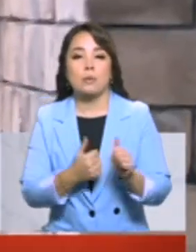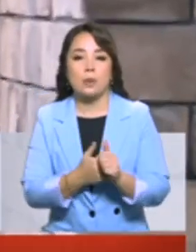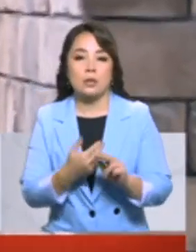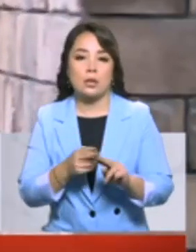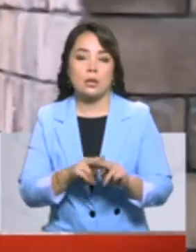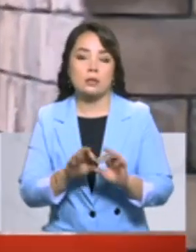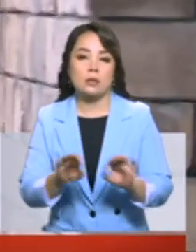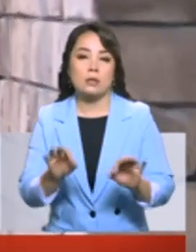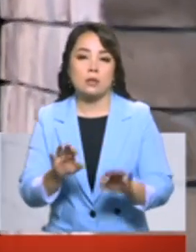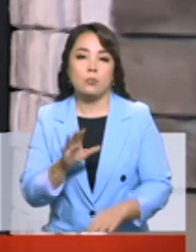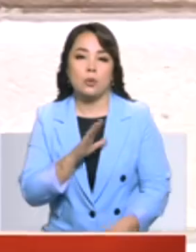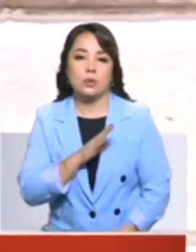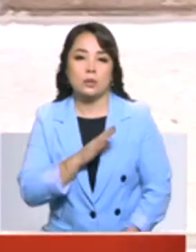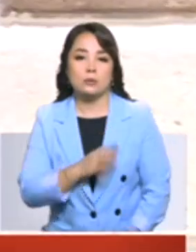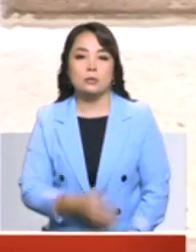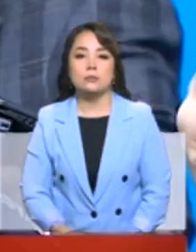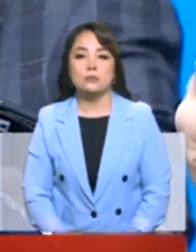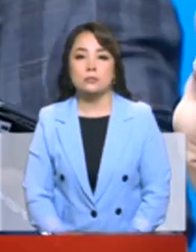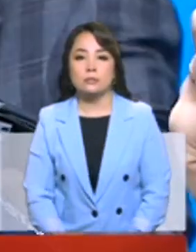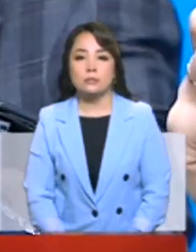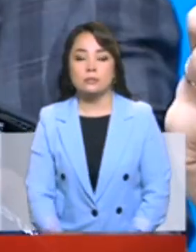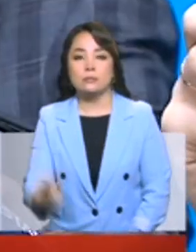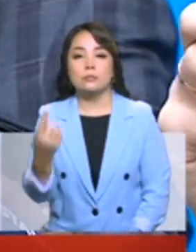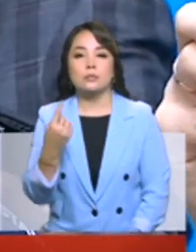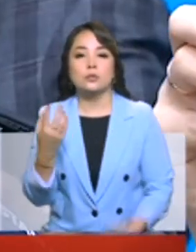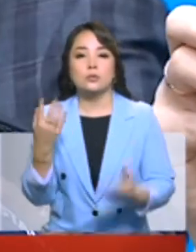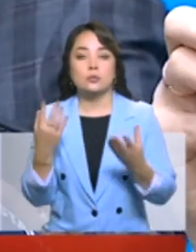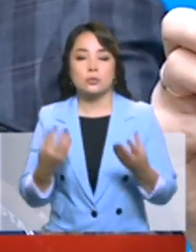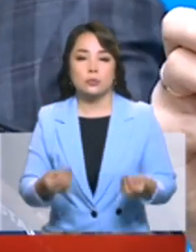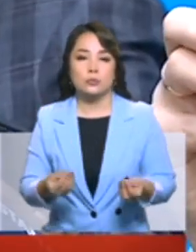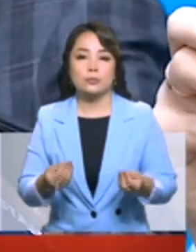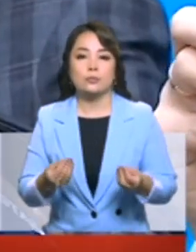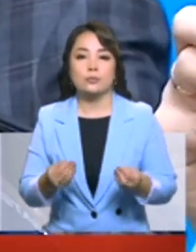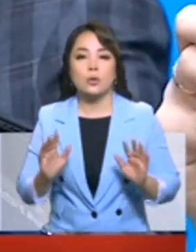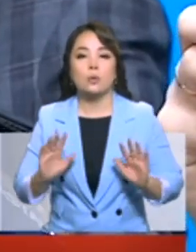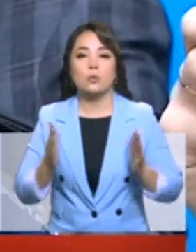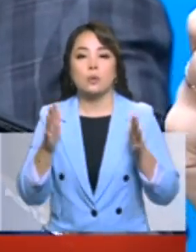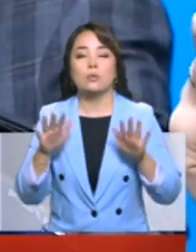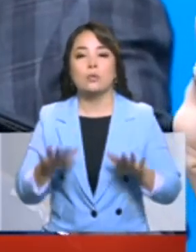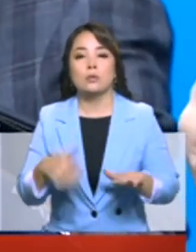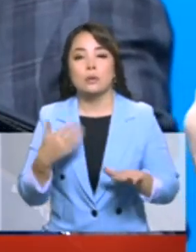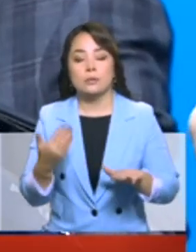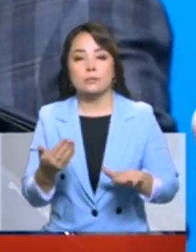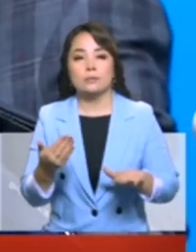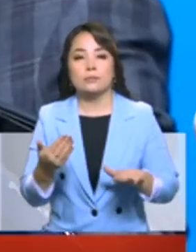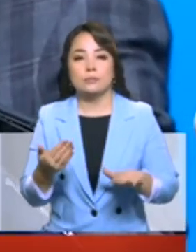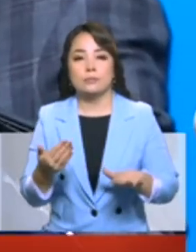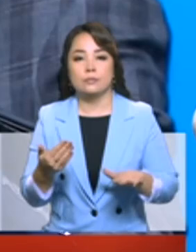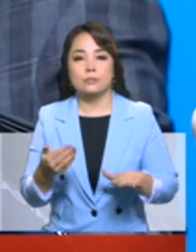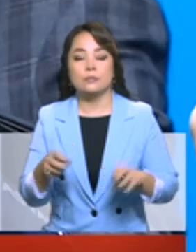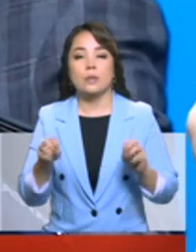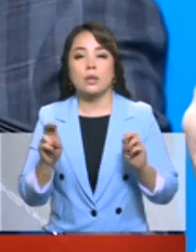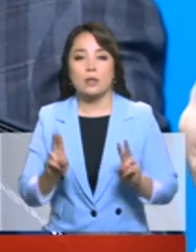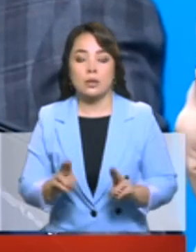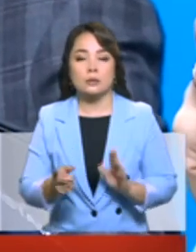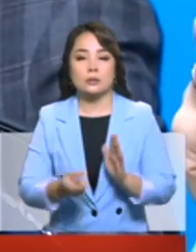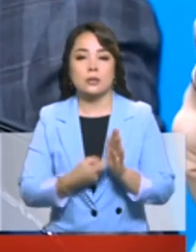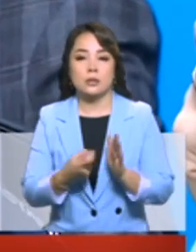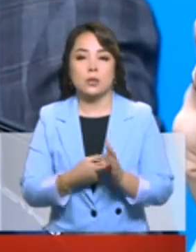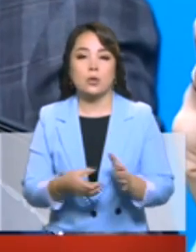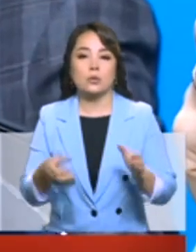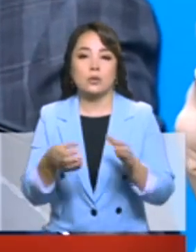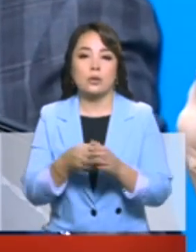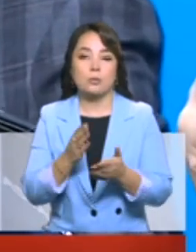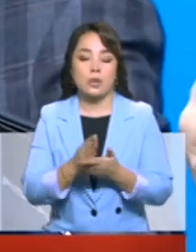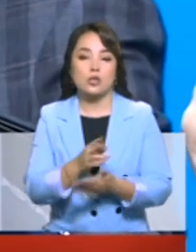былай деп түсінік берді. Енді бірінші күні оқиға орнына арнайы тергеу группа шығады,